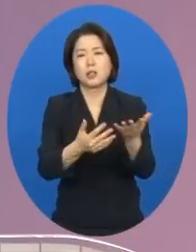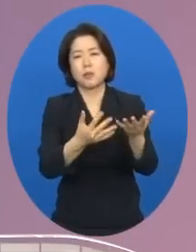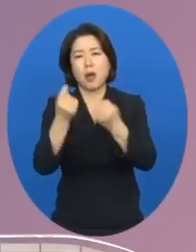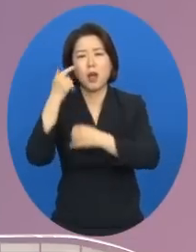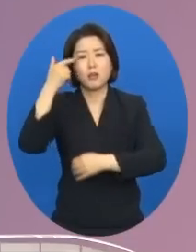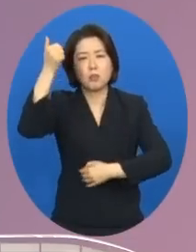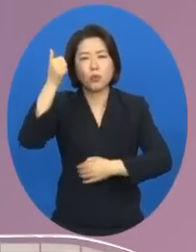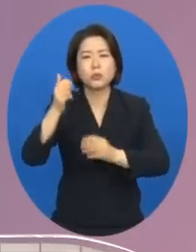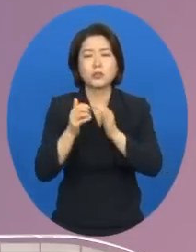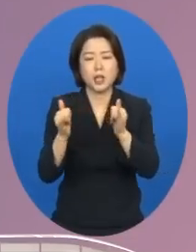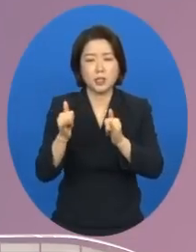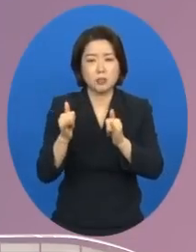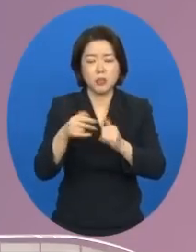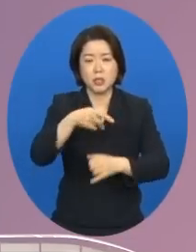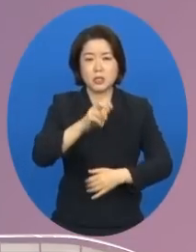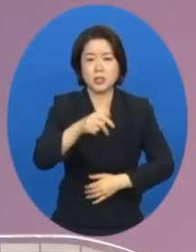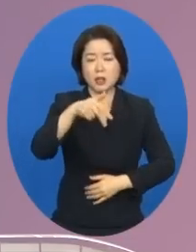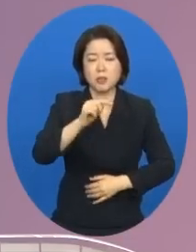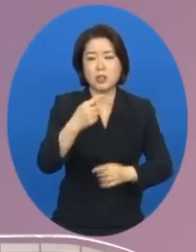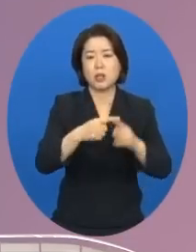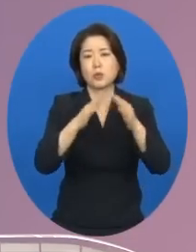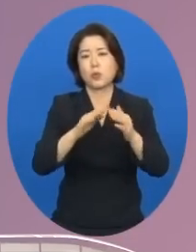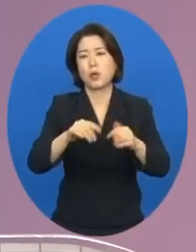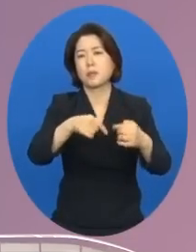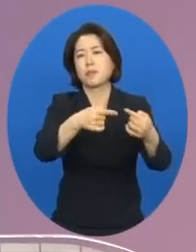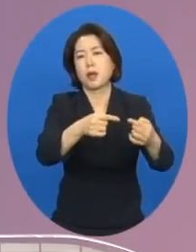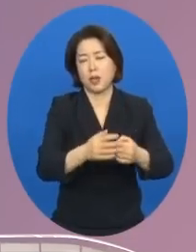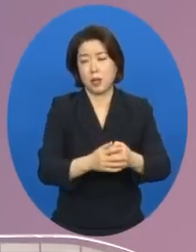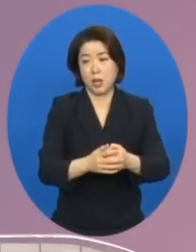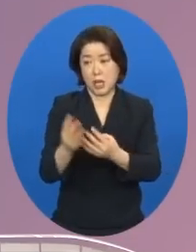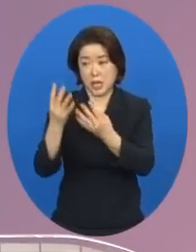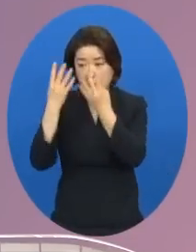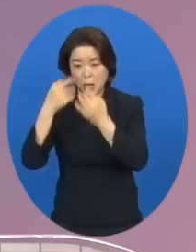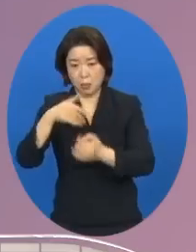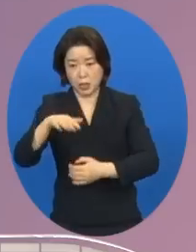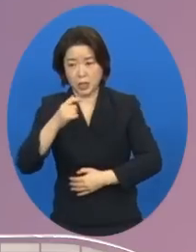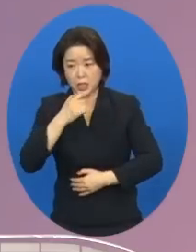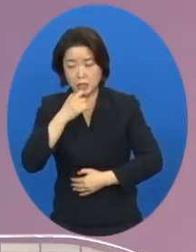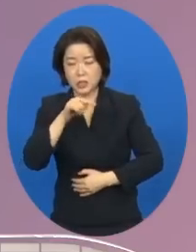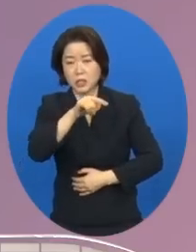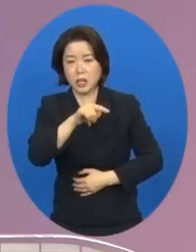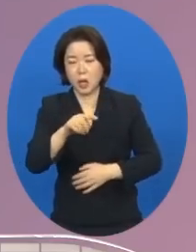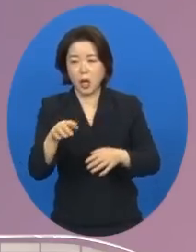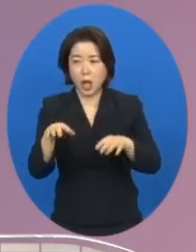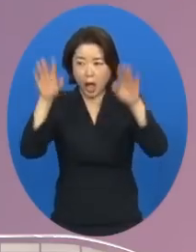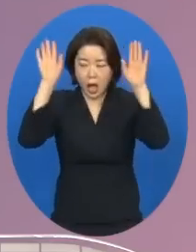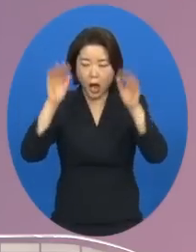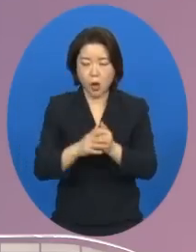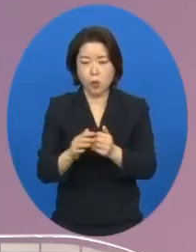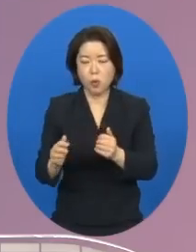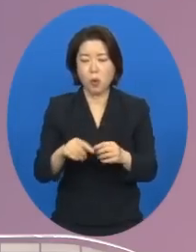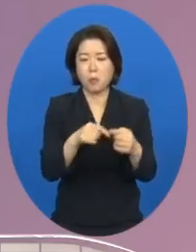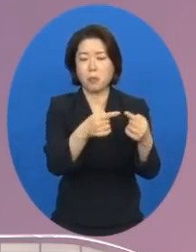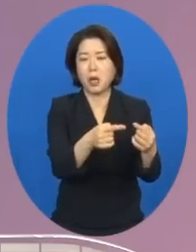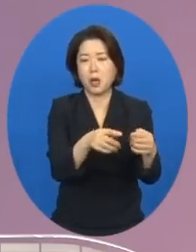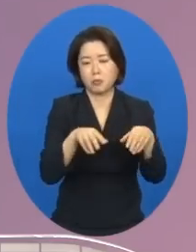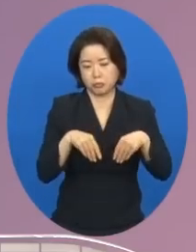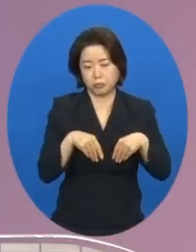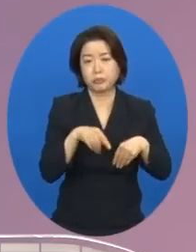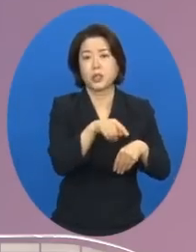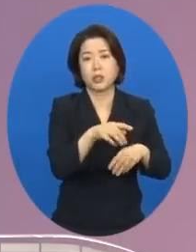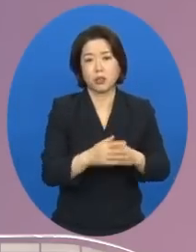목회자들이 삼자교회에 들어갔습니다. 감옥에 갈 수는 없으니까. 그러나 교회는 예수님의